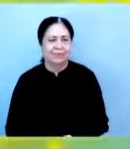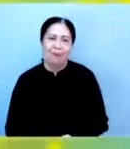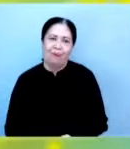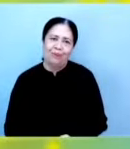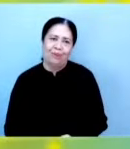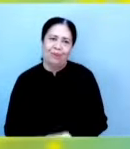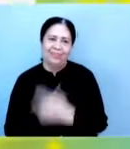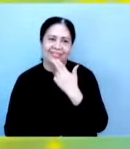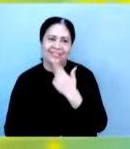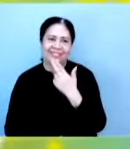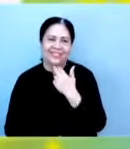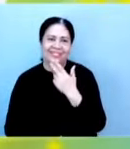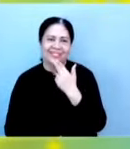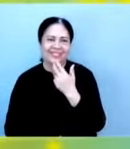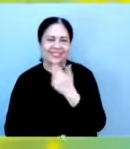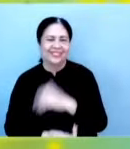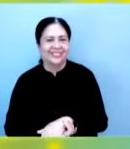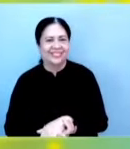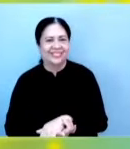natin